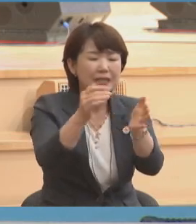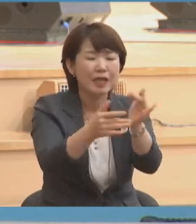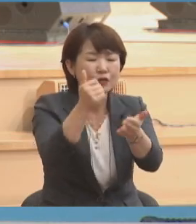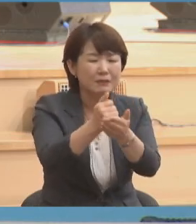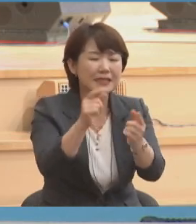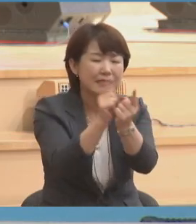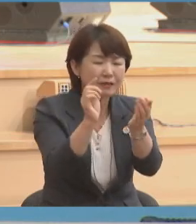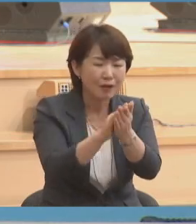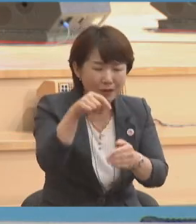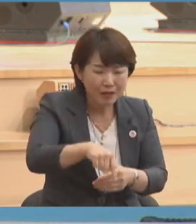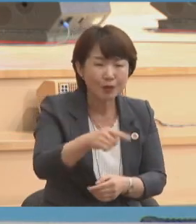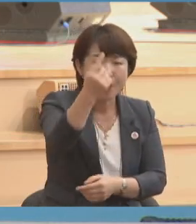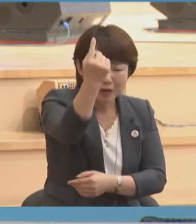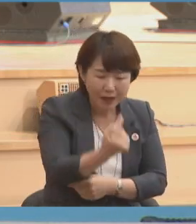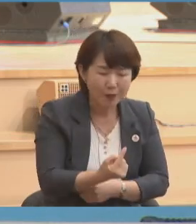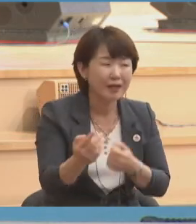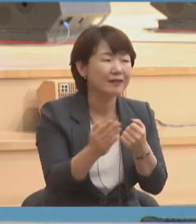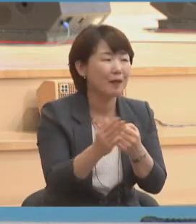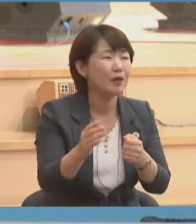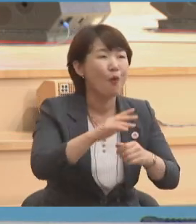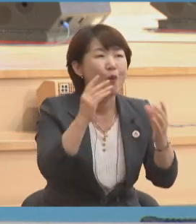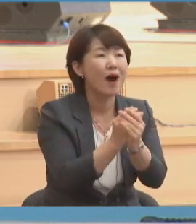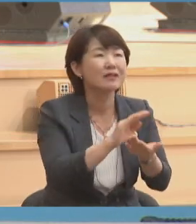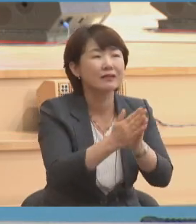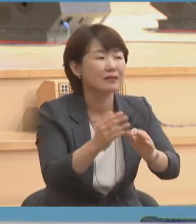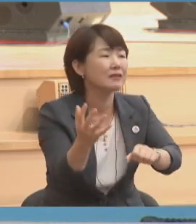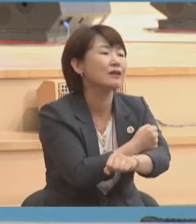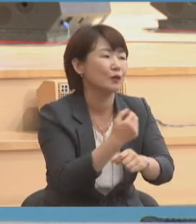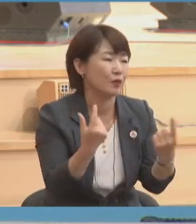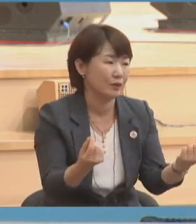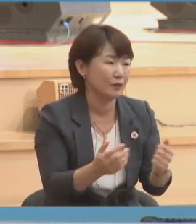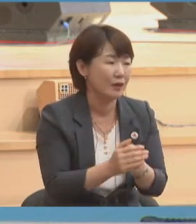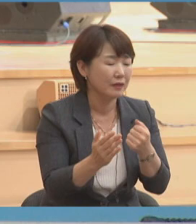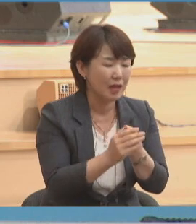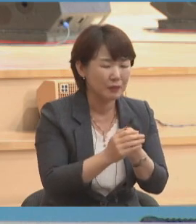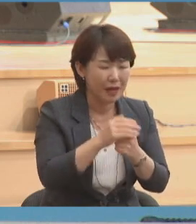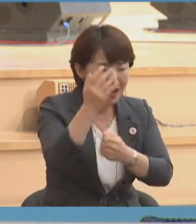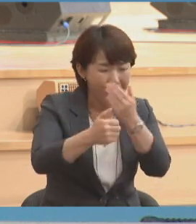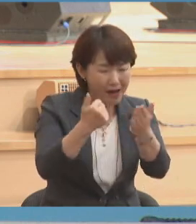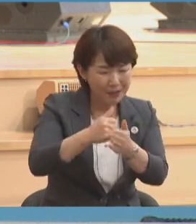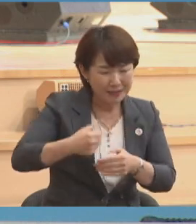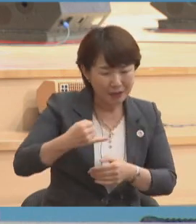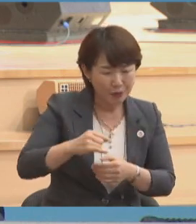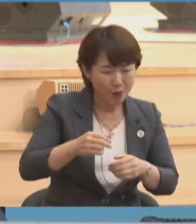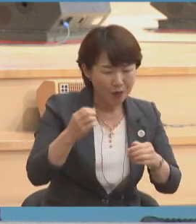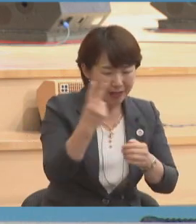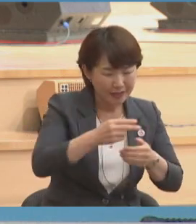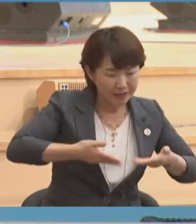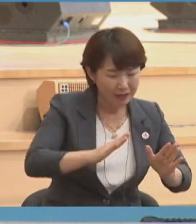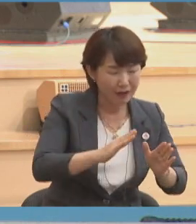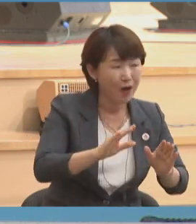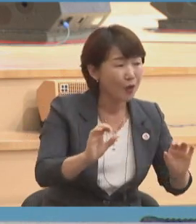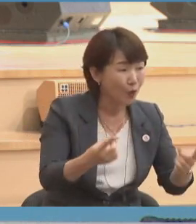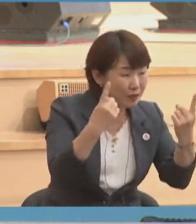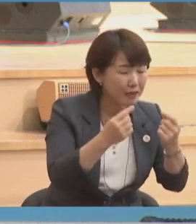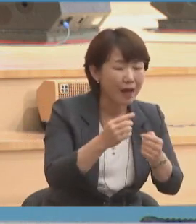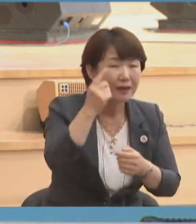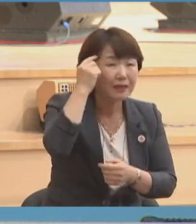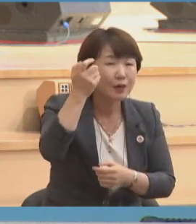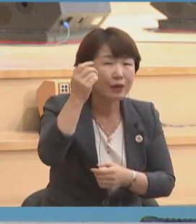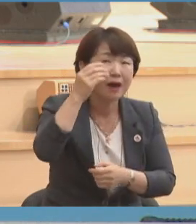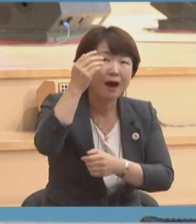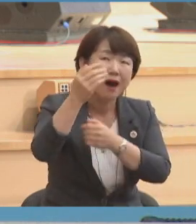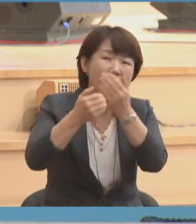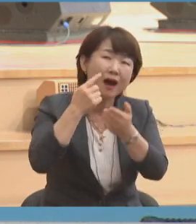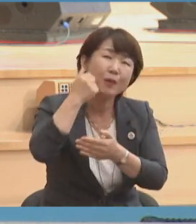뒤집어지기 때문에 레디컬한 거죠. 그렇게 하나님의 자녀로 거듭남과 동시에 영의 아버지 되시는 그분을 닮아가는 이